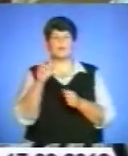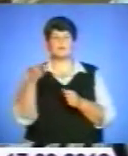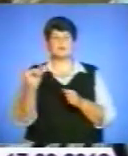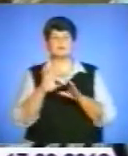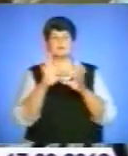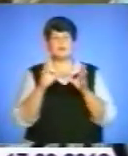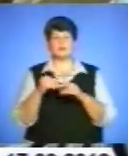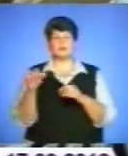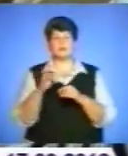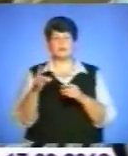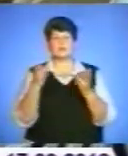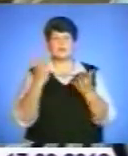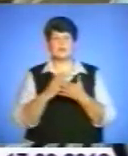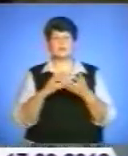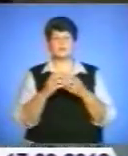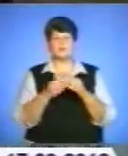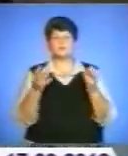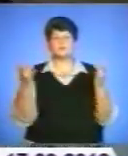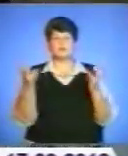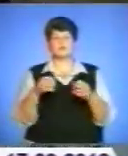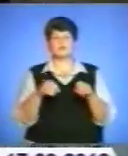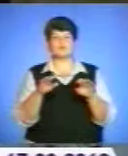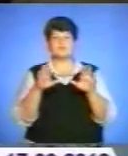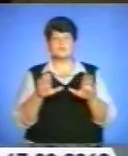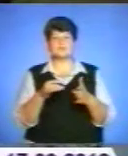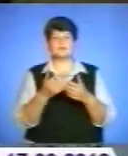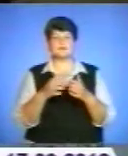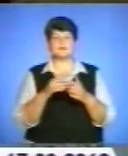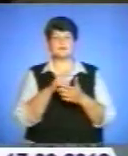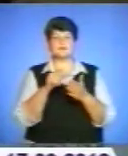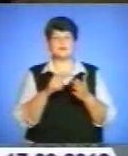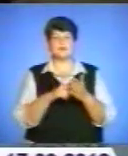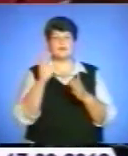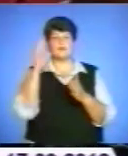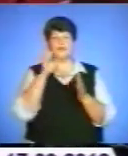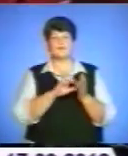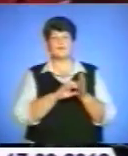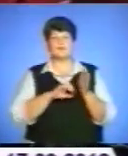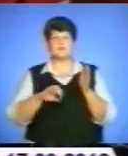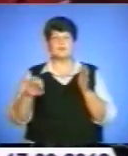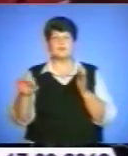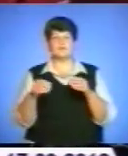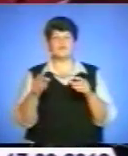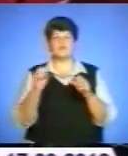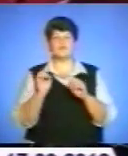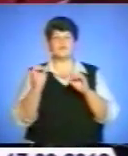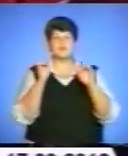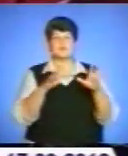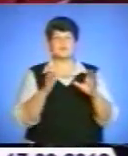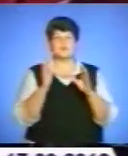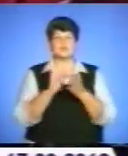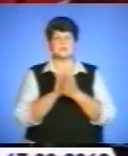загалом, є проблеми, що потребують вирішення. Серед них – питання водовідведення і водопостачання, вивезення сміття,